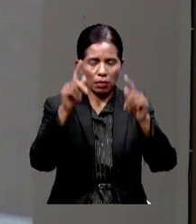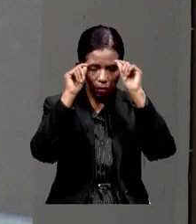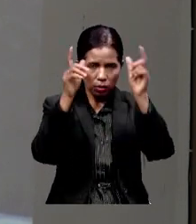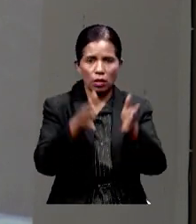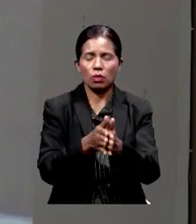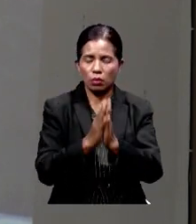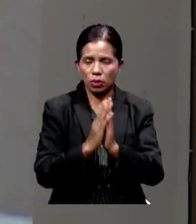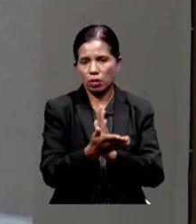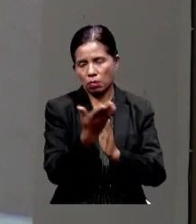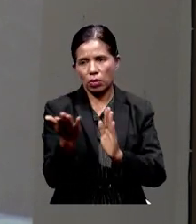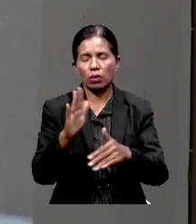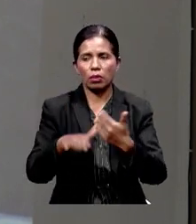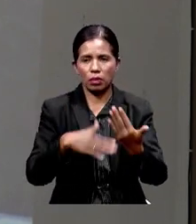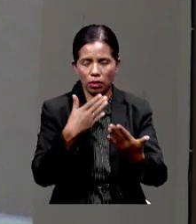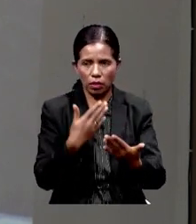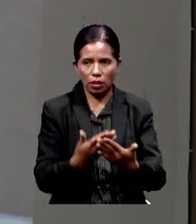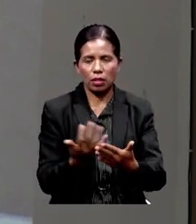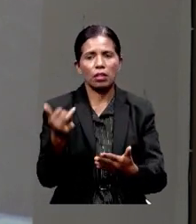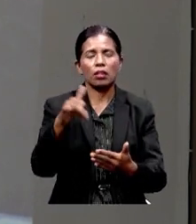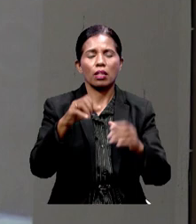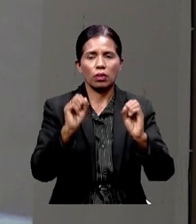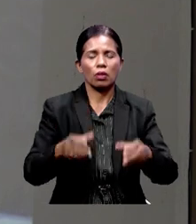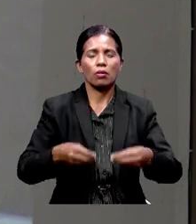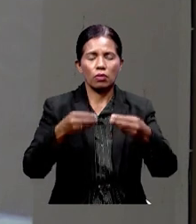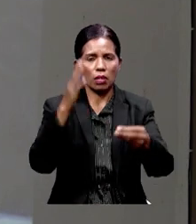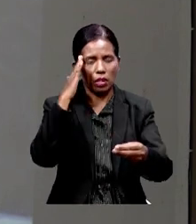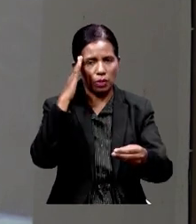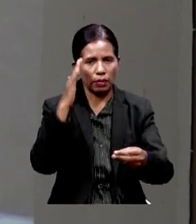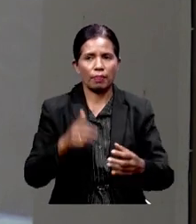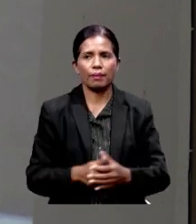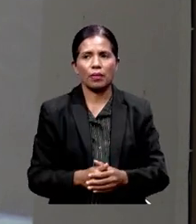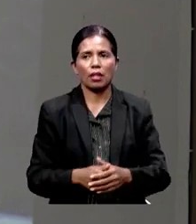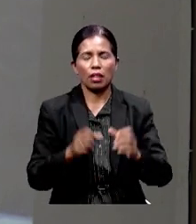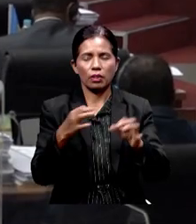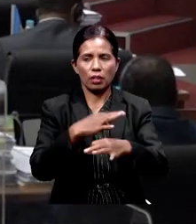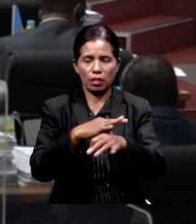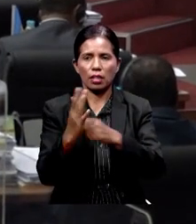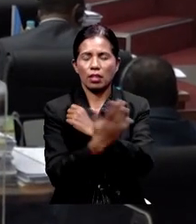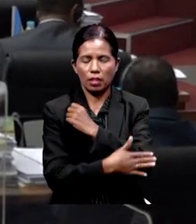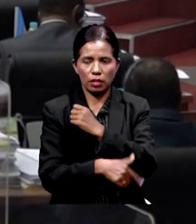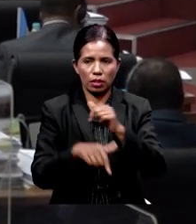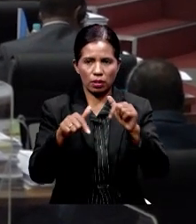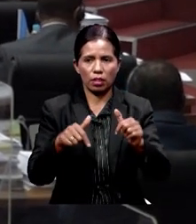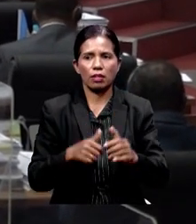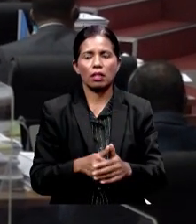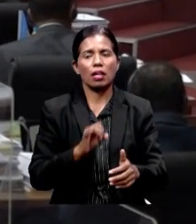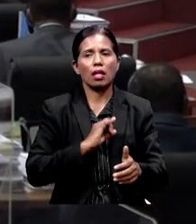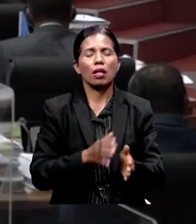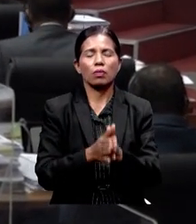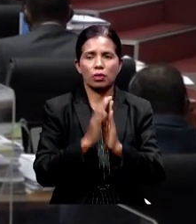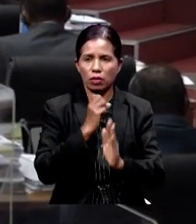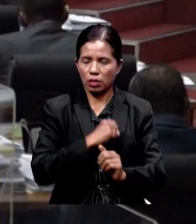bai tebot daing hira. Hau husu bai tebot sira atu fo hanoi. Fo hanoi atu hadiah rai dane. Sigunda putu, hau husu